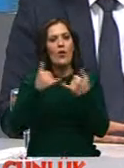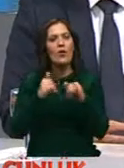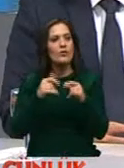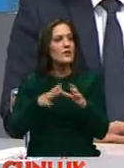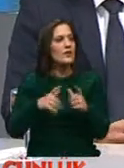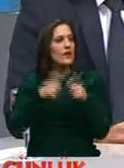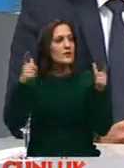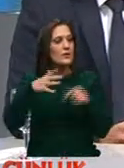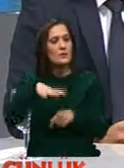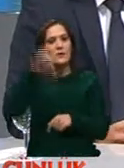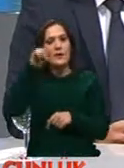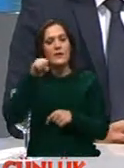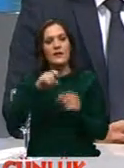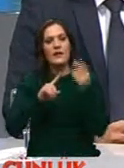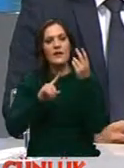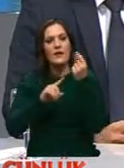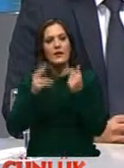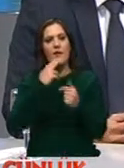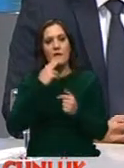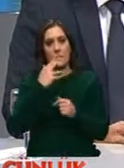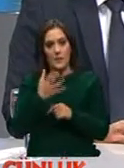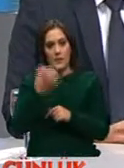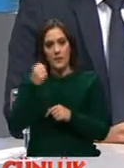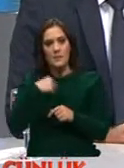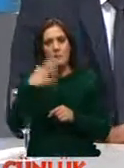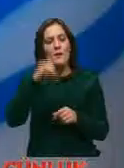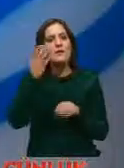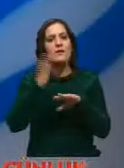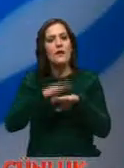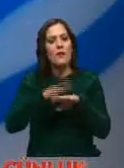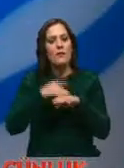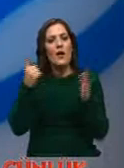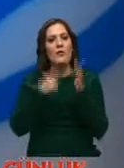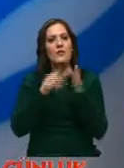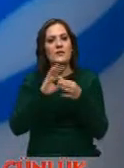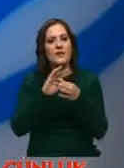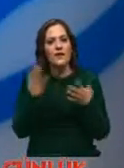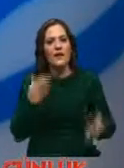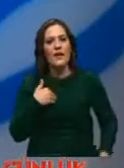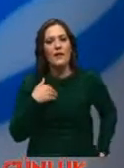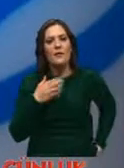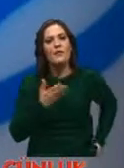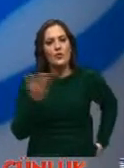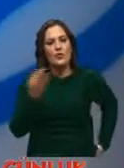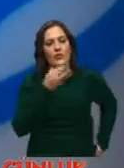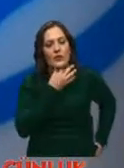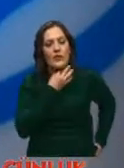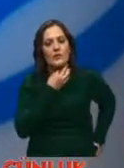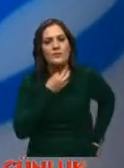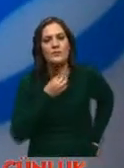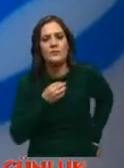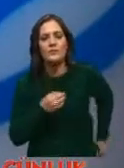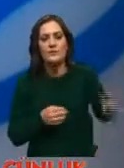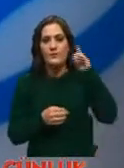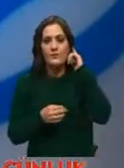Geliştirme Merkezi. İlknur Hanım'dan mı alayım? Merkezimiz ne yapar? Evet, amacı nedir? Buyurun lütfen.